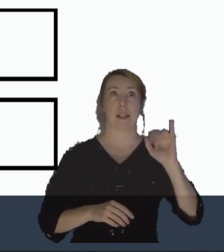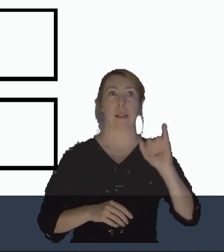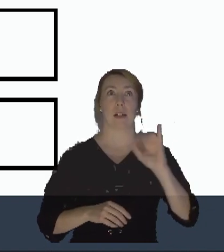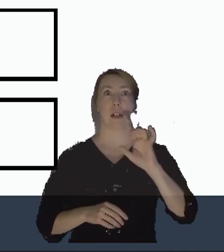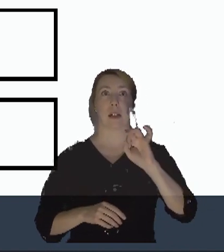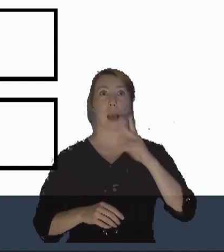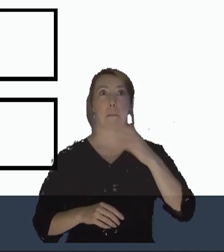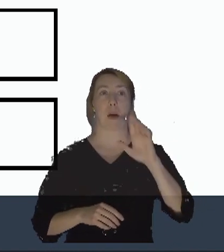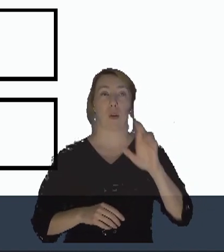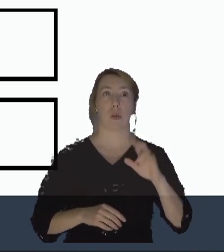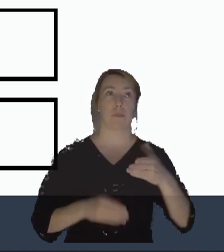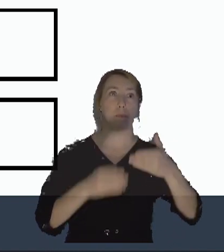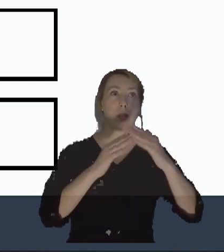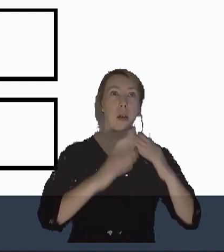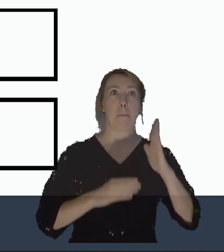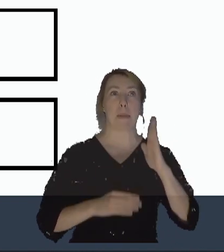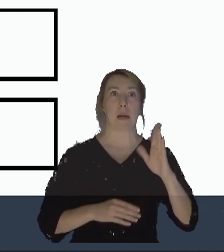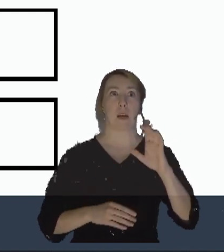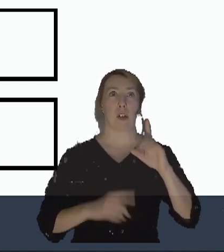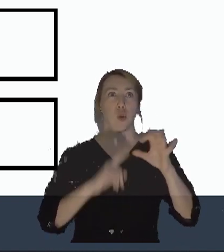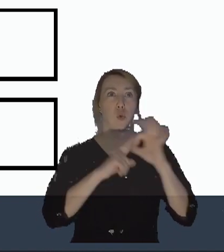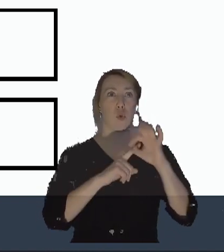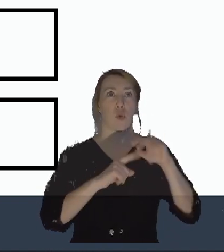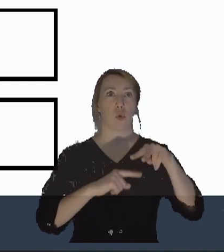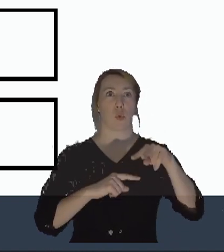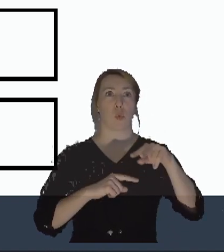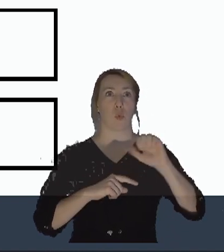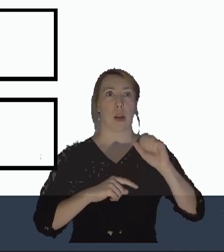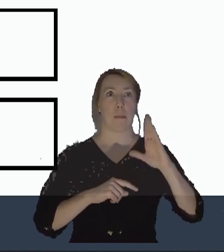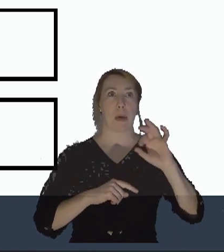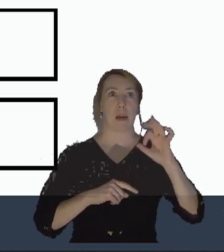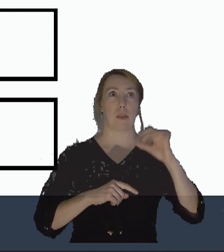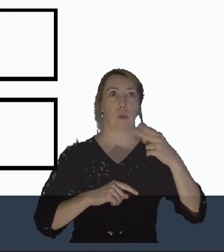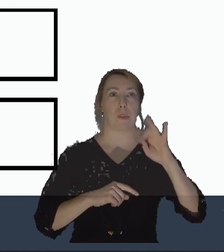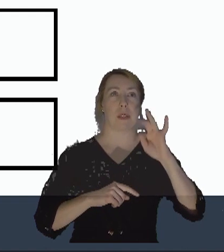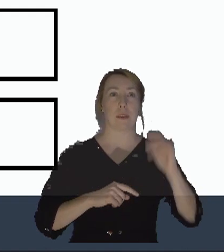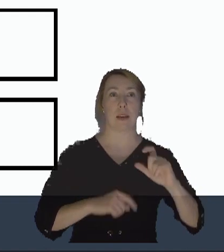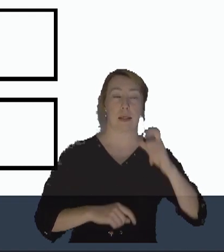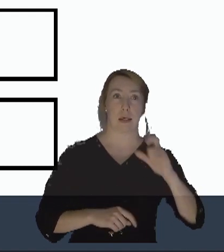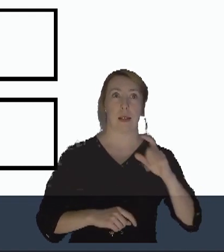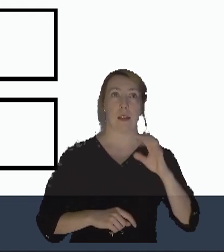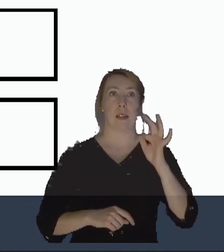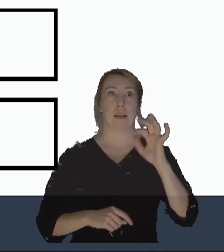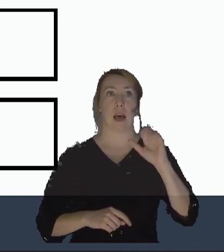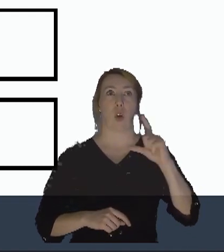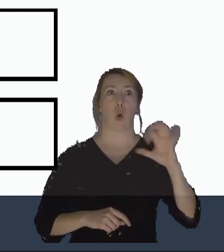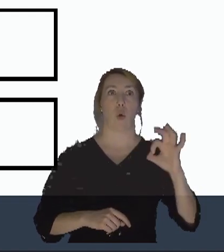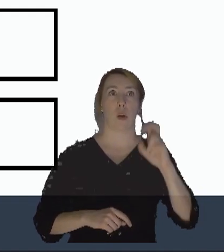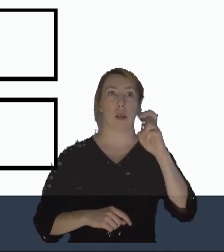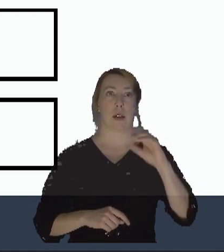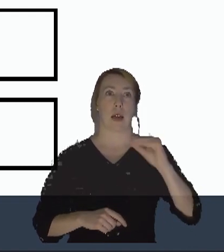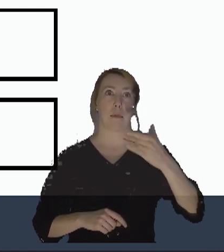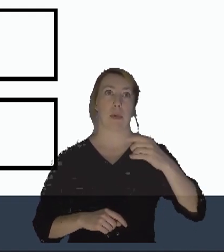Kwe Bonafide, czy był to C. Taco Hemingway, czy D. Dawid Podsiadło?